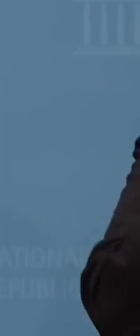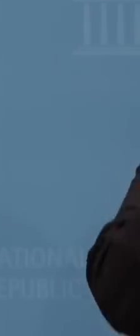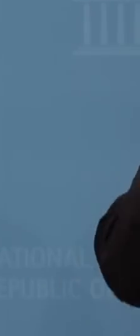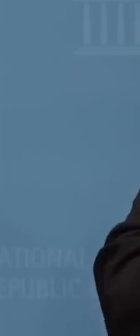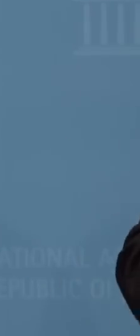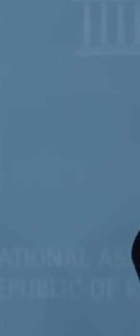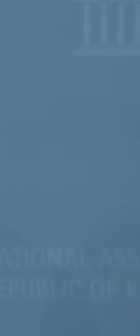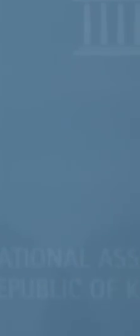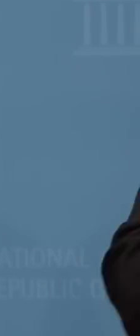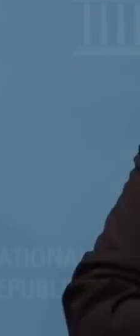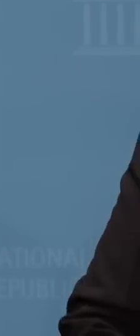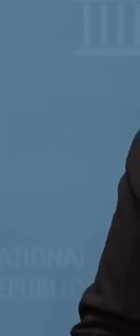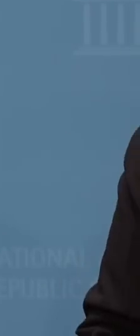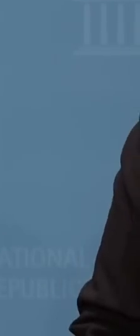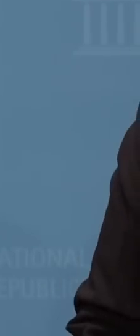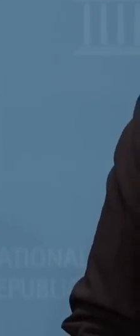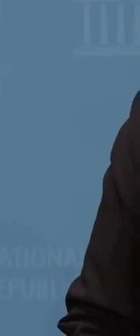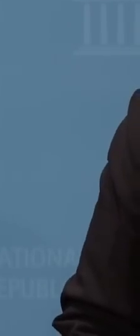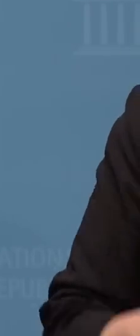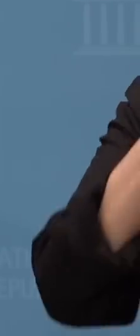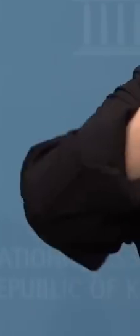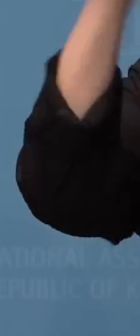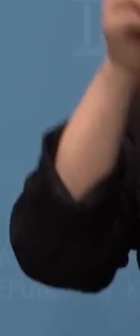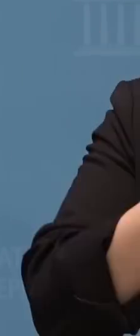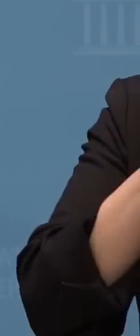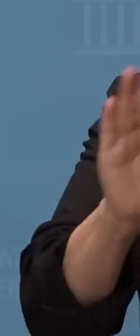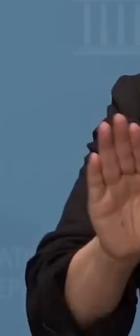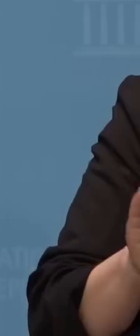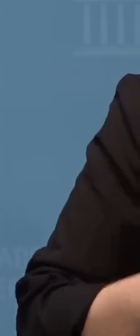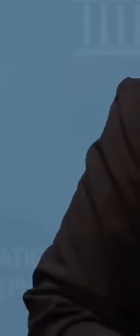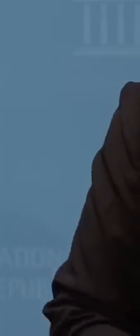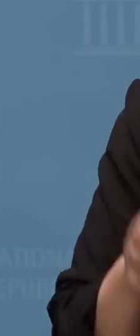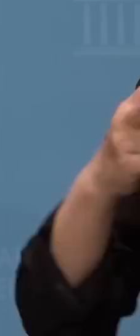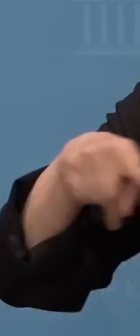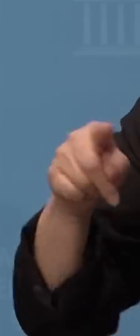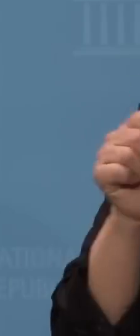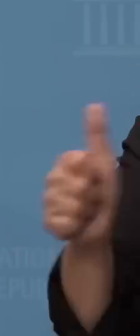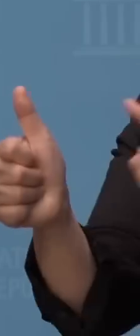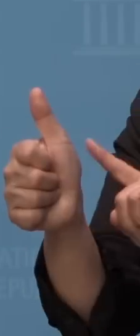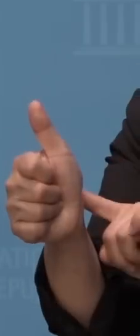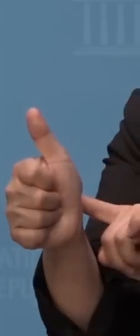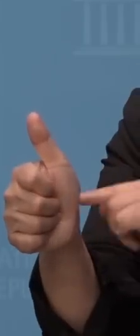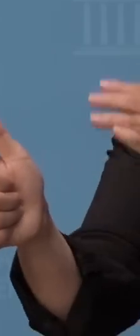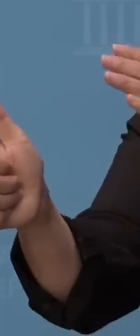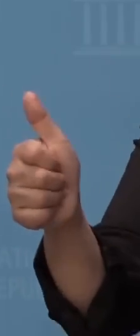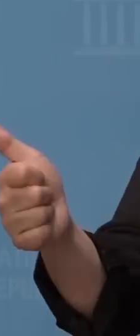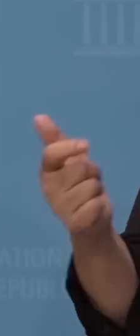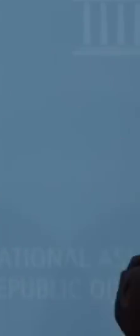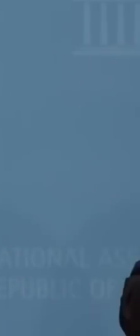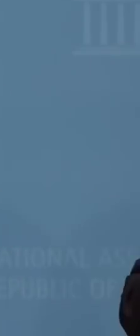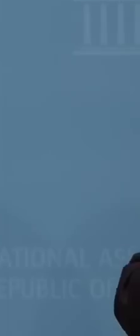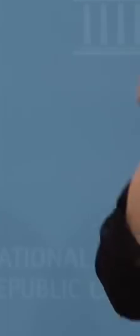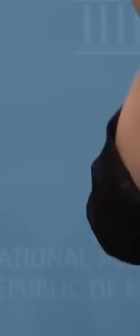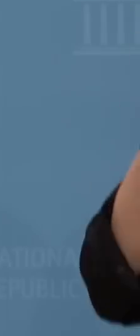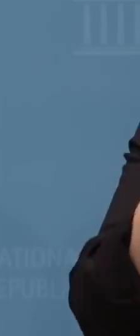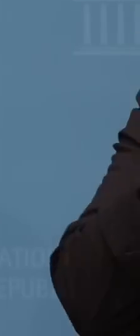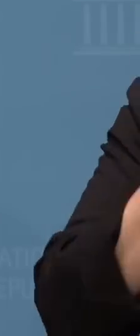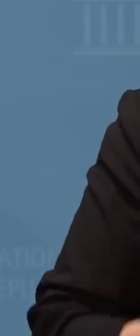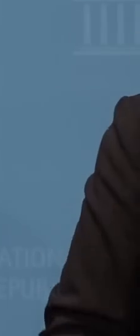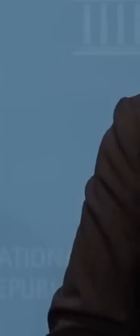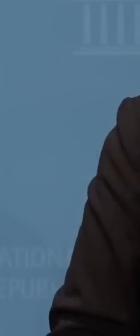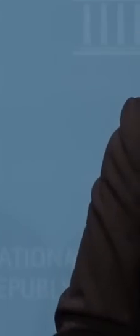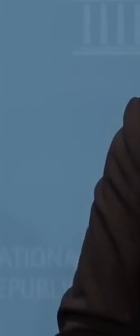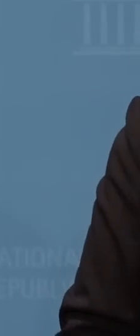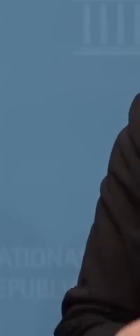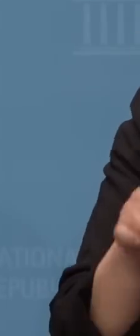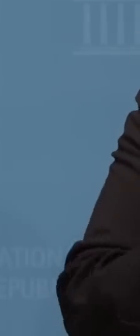보였습니다. 당선 이후부터 과반 야당의 대표를 단 한 번도 만나지 않았습니다.